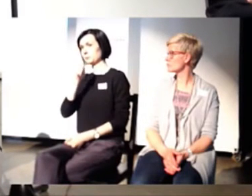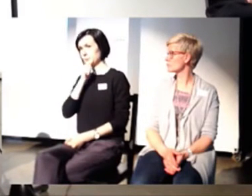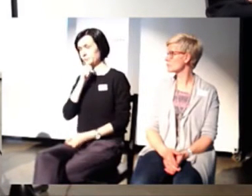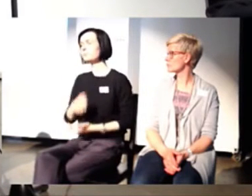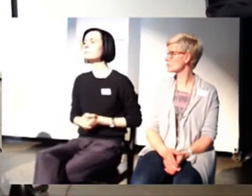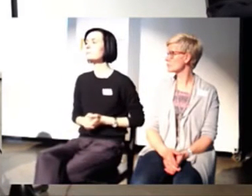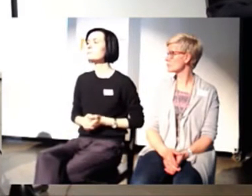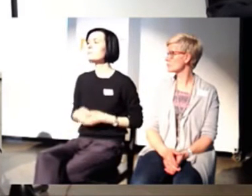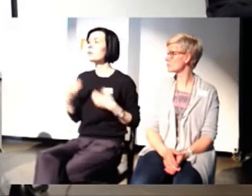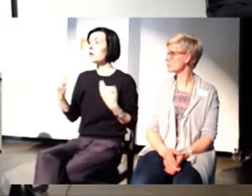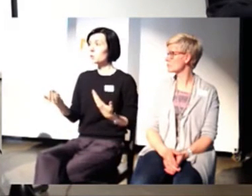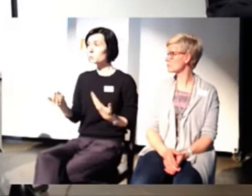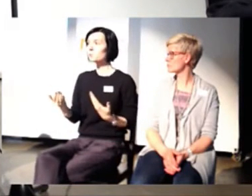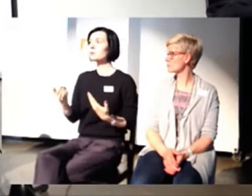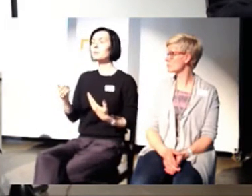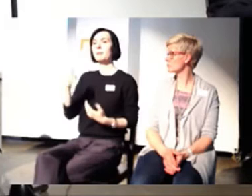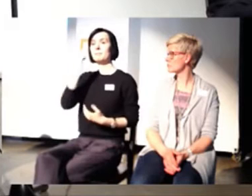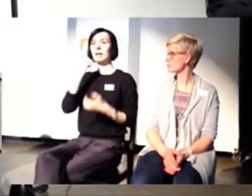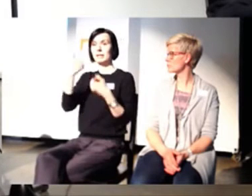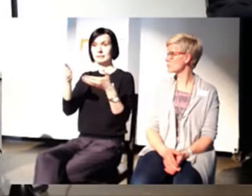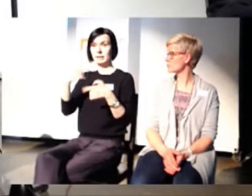residenssitoimijoita ja sitten taiteilijoita.